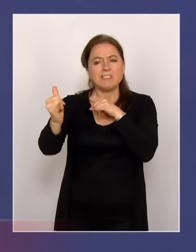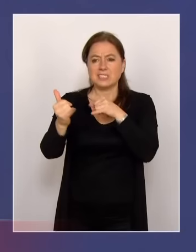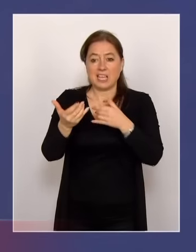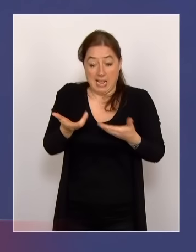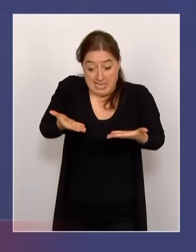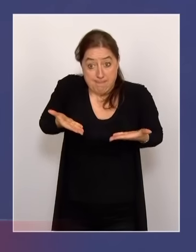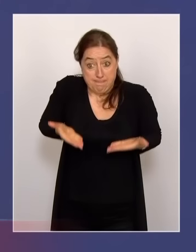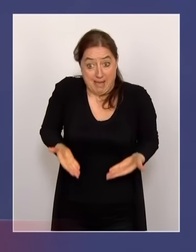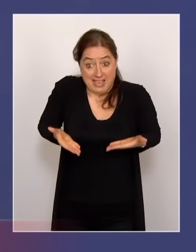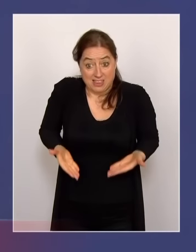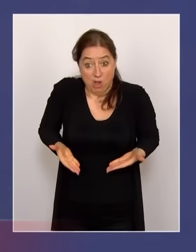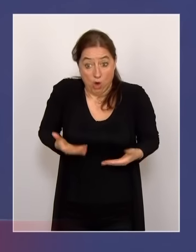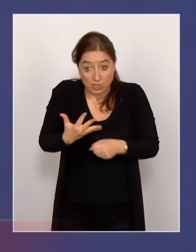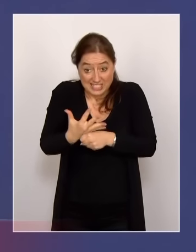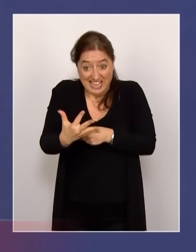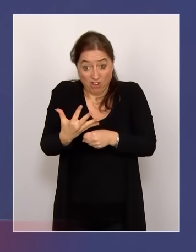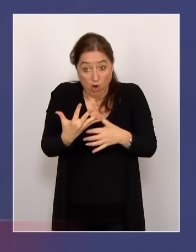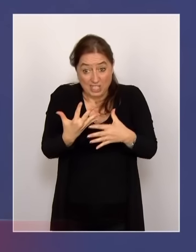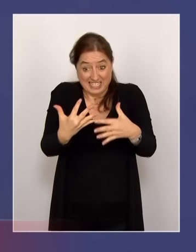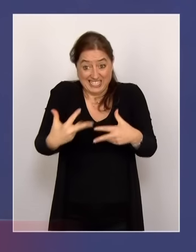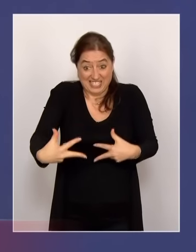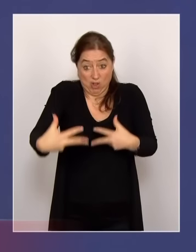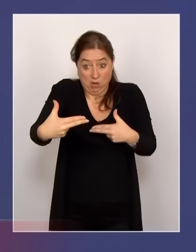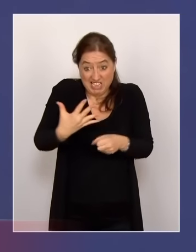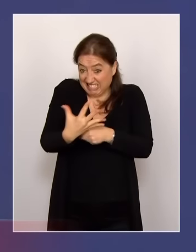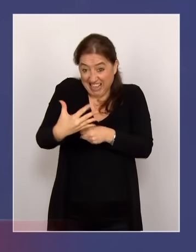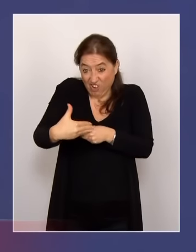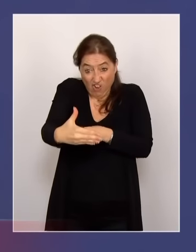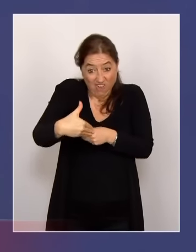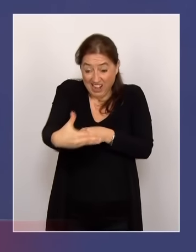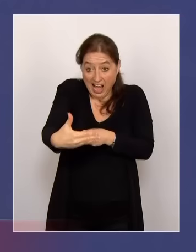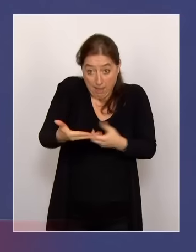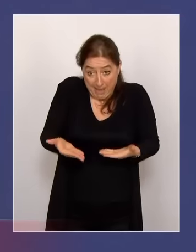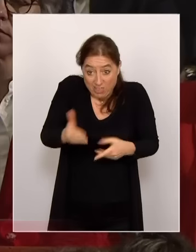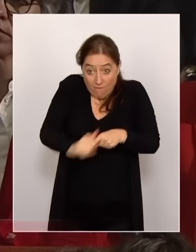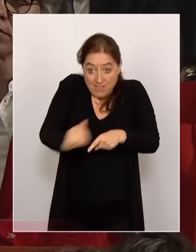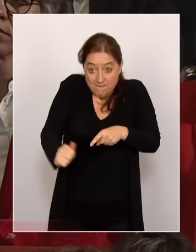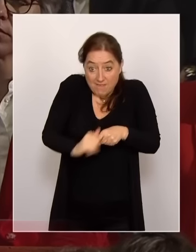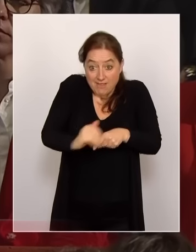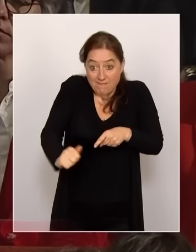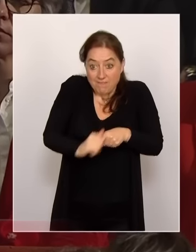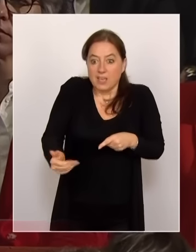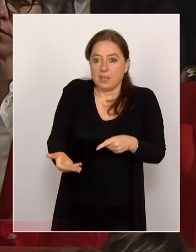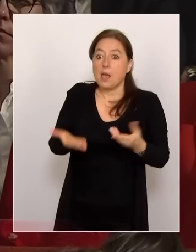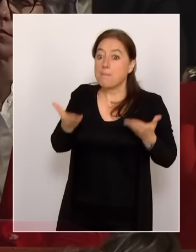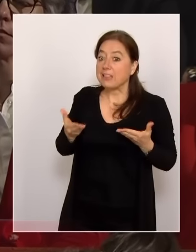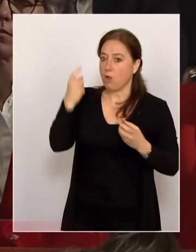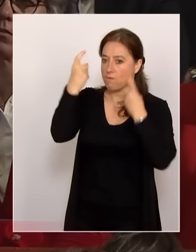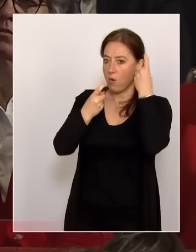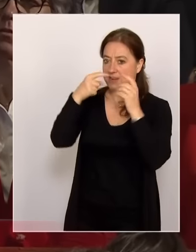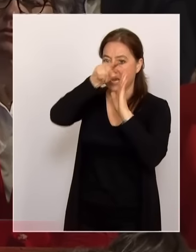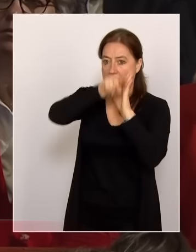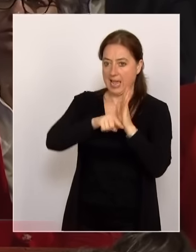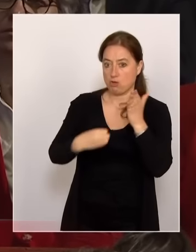joue dans les 5-10 ans qui viennent, sans doute peut-être plus encore dans les 5 que les 10 ans qui viennent. Et donc, c'est maintenant qu'on doit être au rendez-vous de l